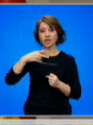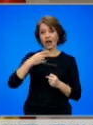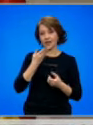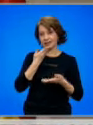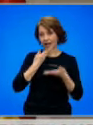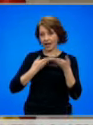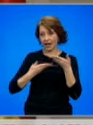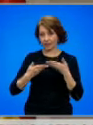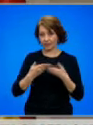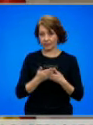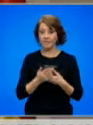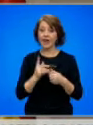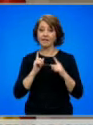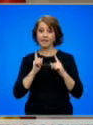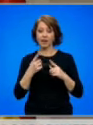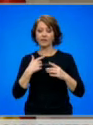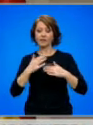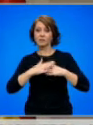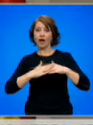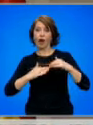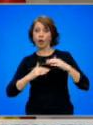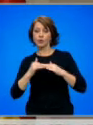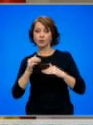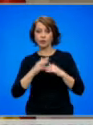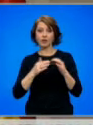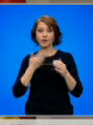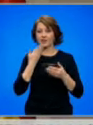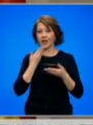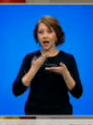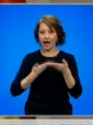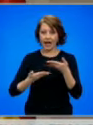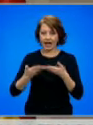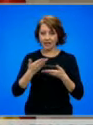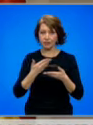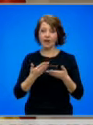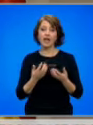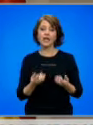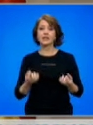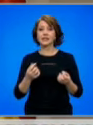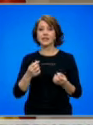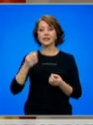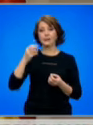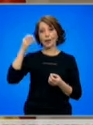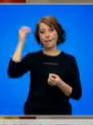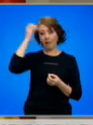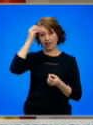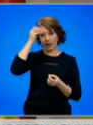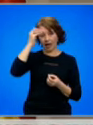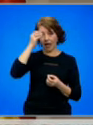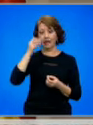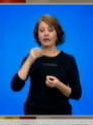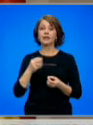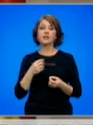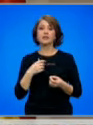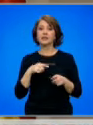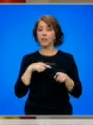Очакуваме конструктивни разговори с новата влада в Република България, вракене на